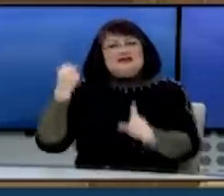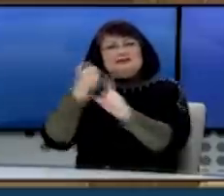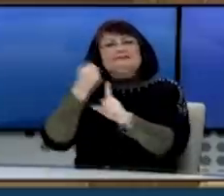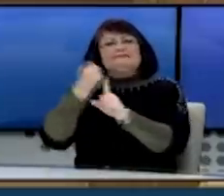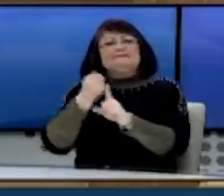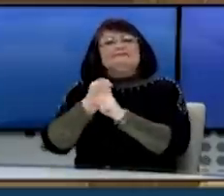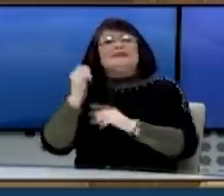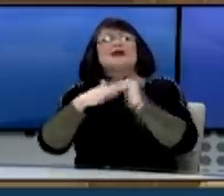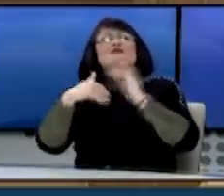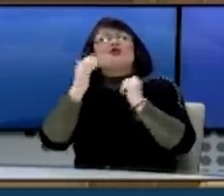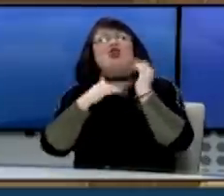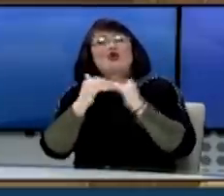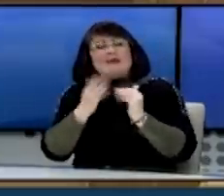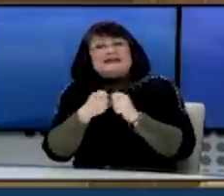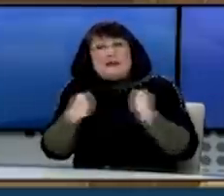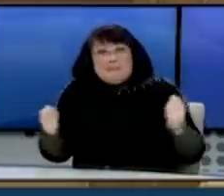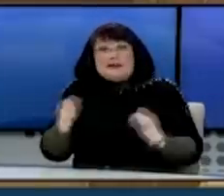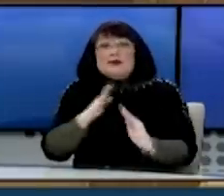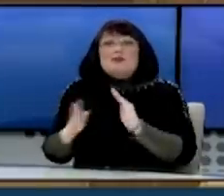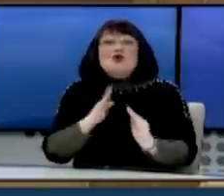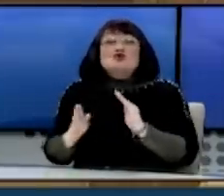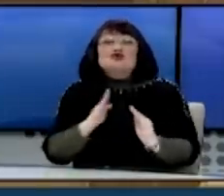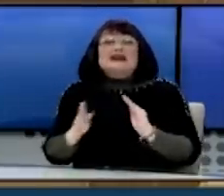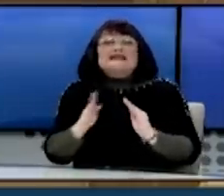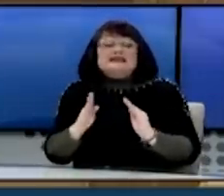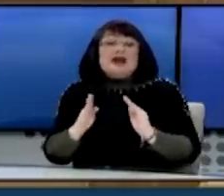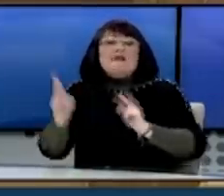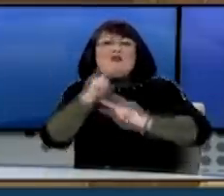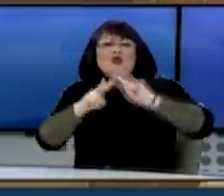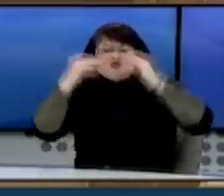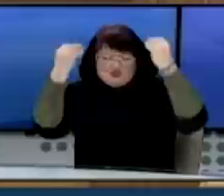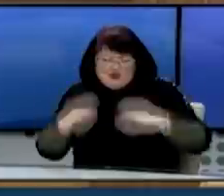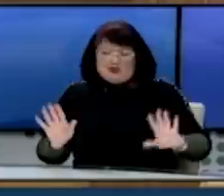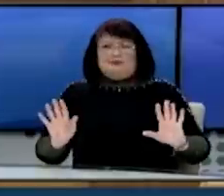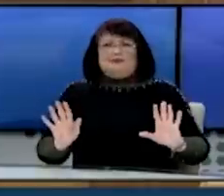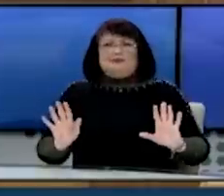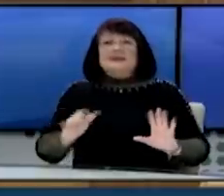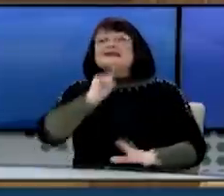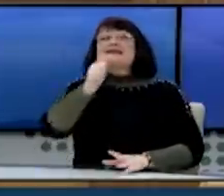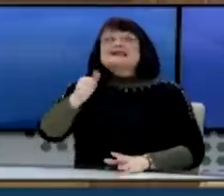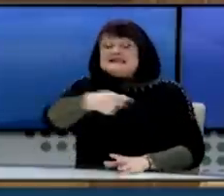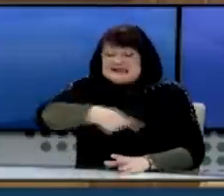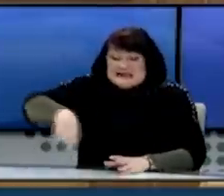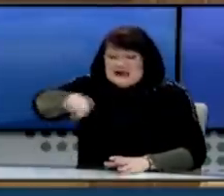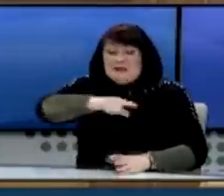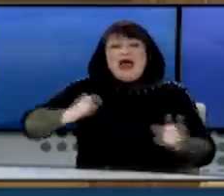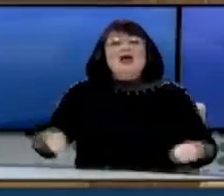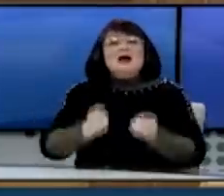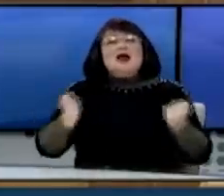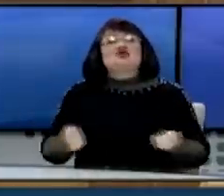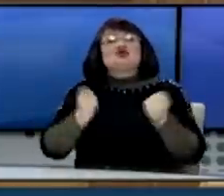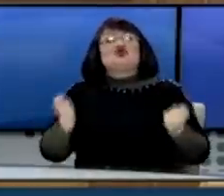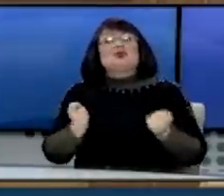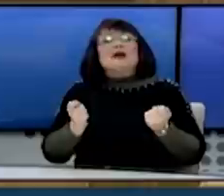διεκδικώντας υποδομές και μέτρα προστασίας από φυσικές καταστροφές. Εκεί στο Σύνταγμα οι εργαζόμενοι της